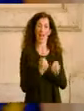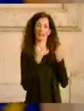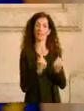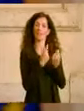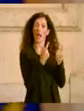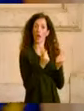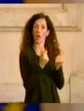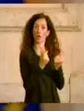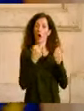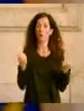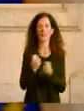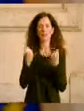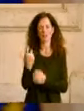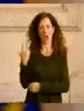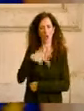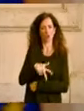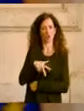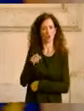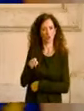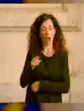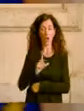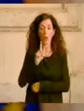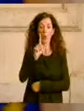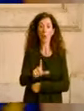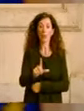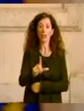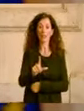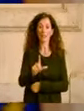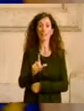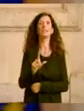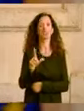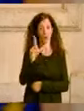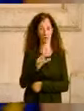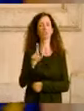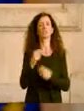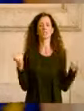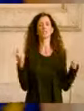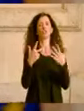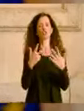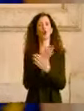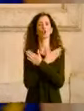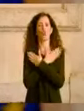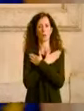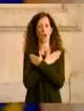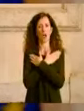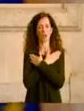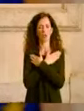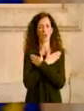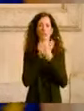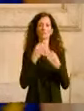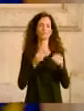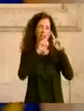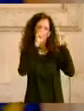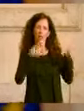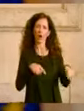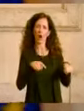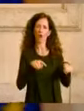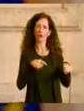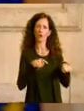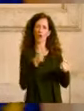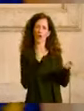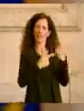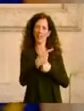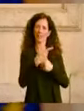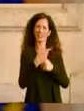attività sociali, da lunedì 18 maggio riaprono i negozi di vendita al